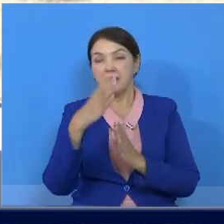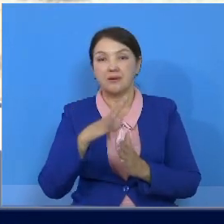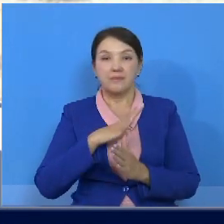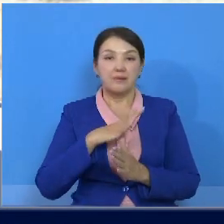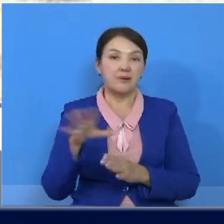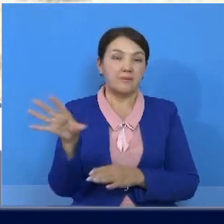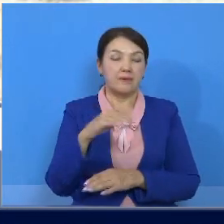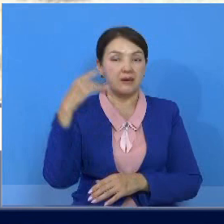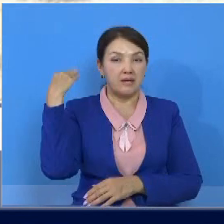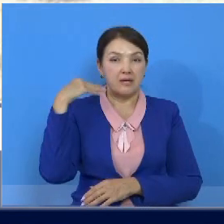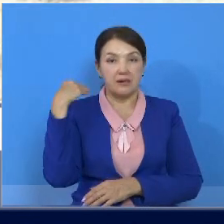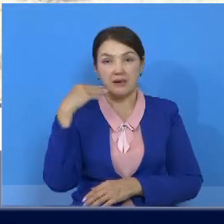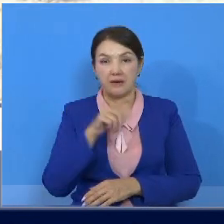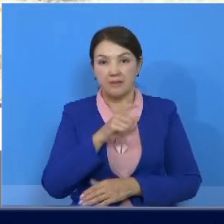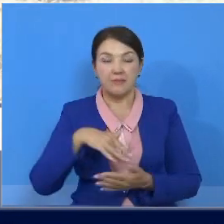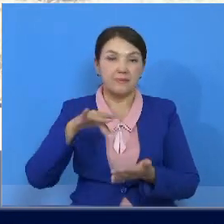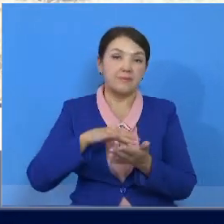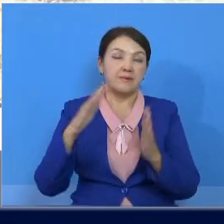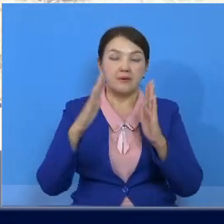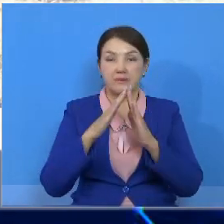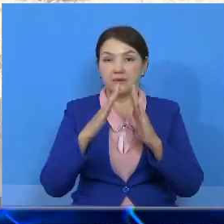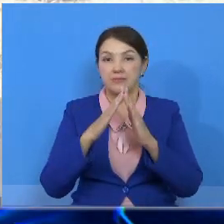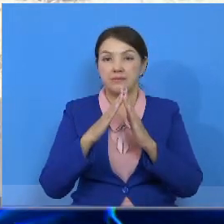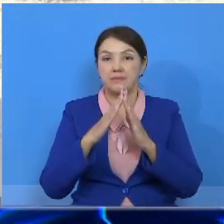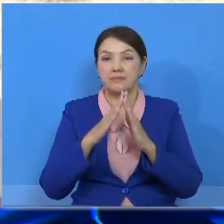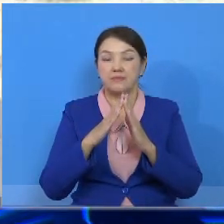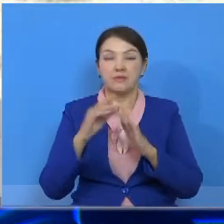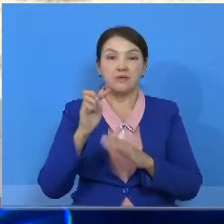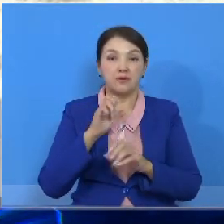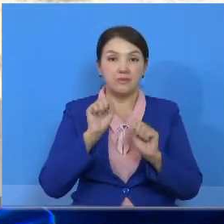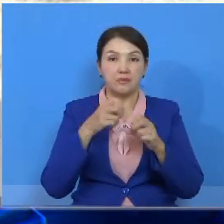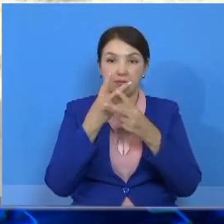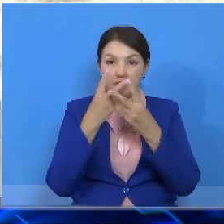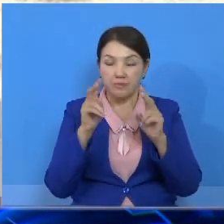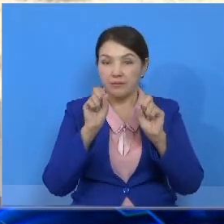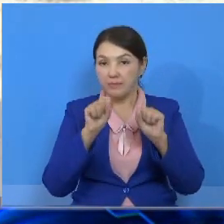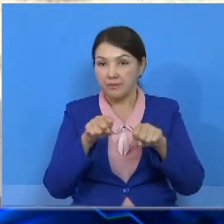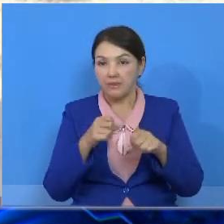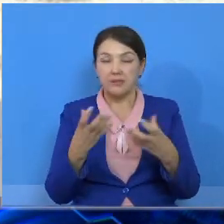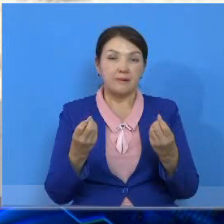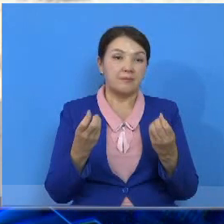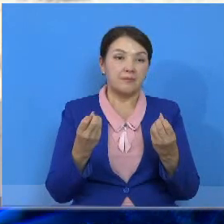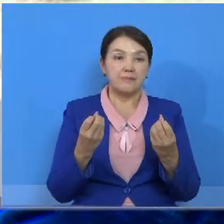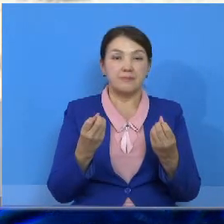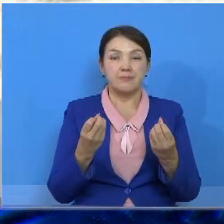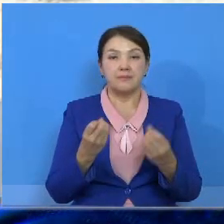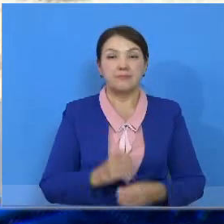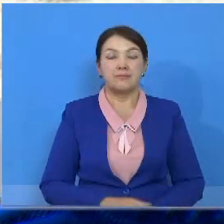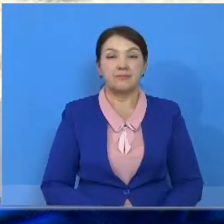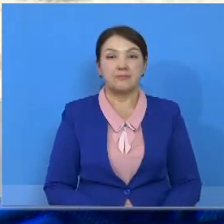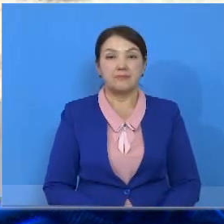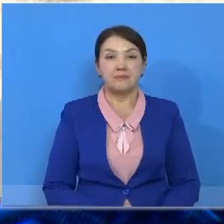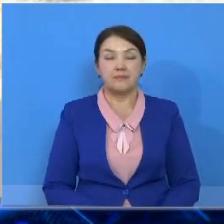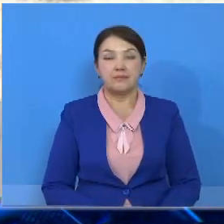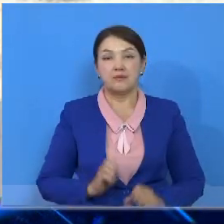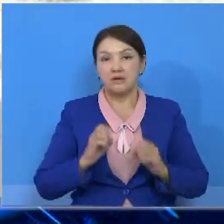бүкіл Ақтөбенің қалаларын, үйлерін, ғимараттарын көруге болады. Және де